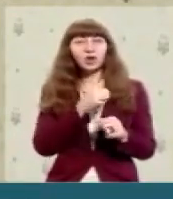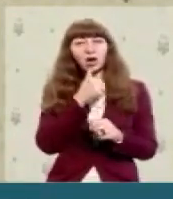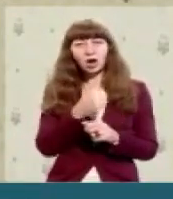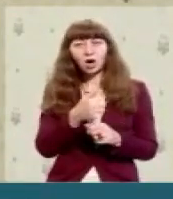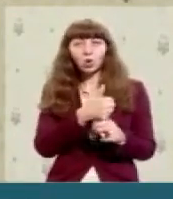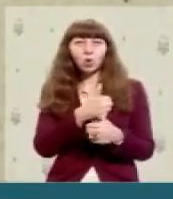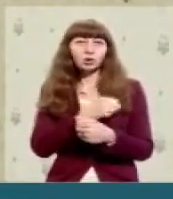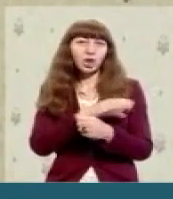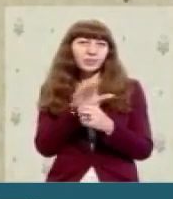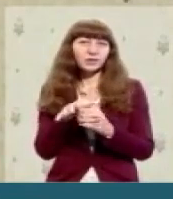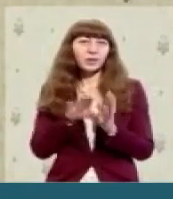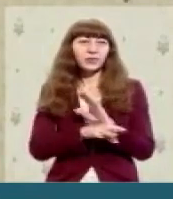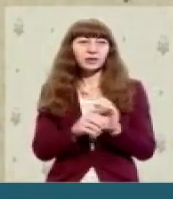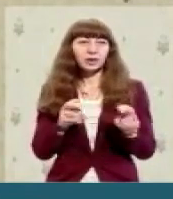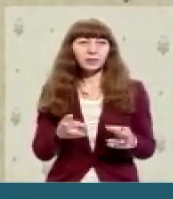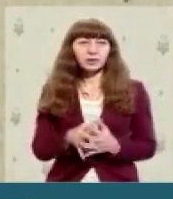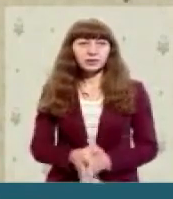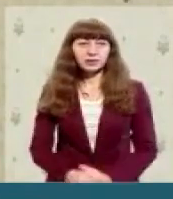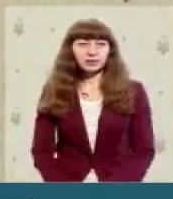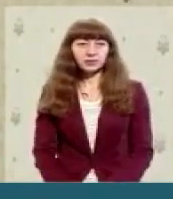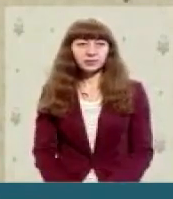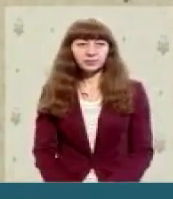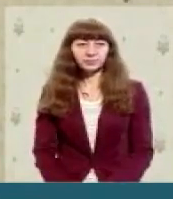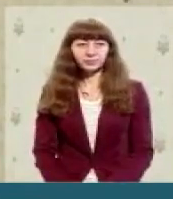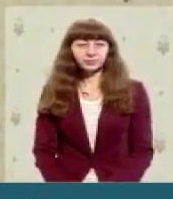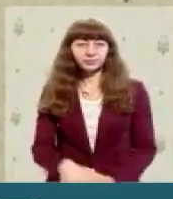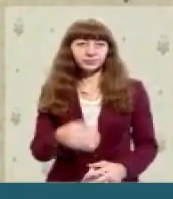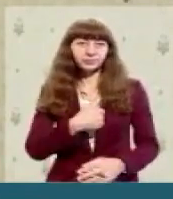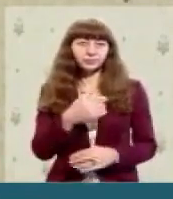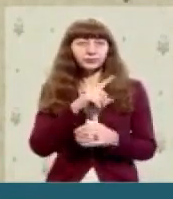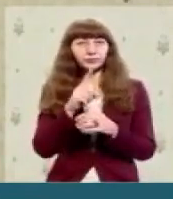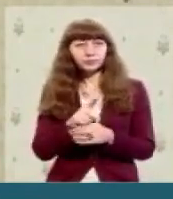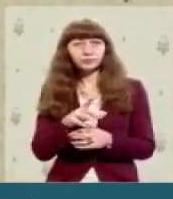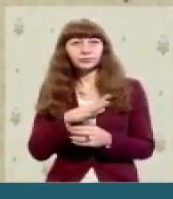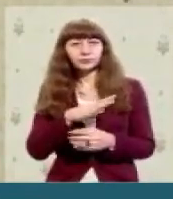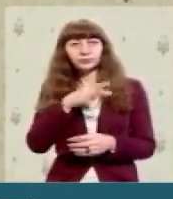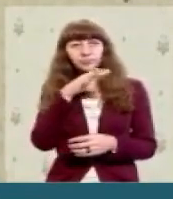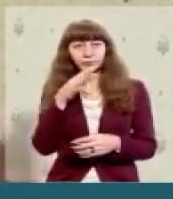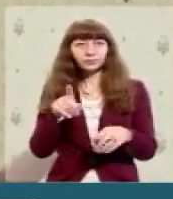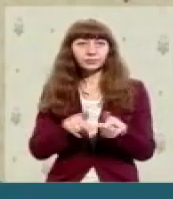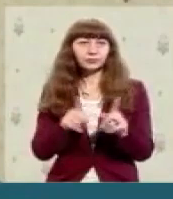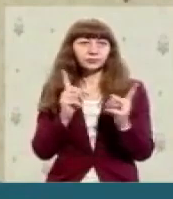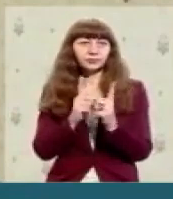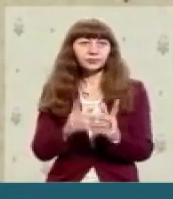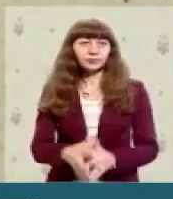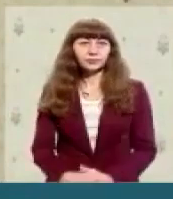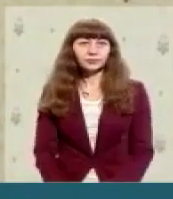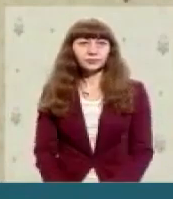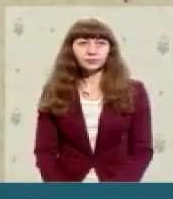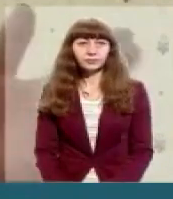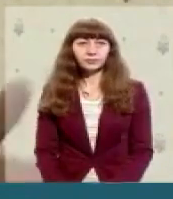де қамтамасыз етілген. Біздің көріспегенімізге біраз уақыт болды. Сол себепті осысында кездесулер көп болса екен.